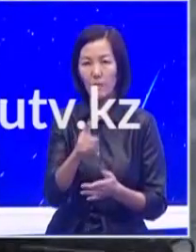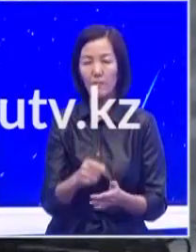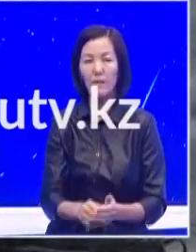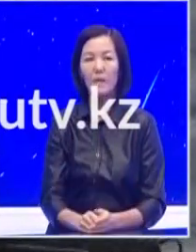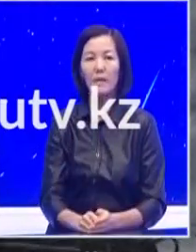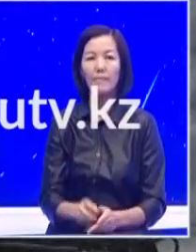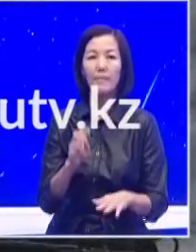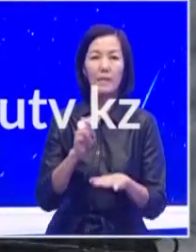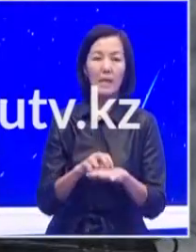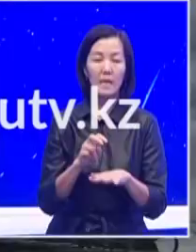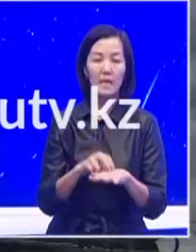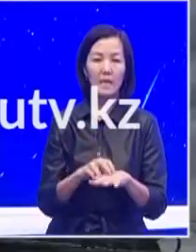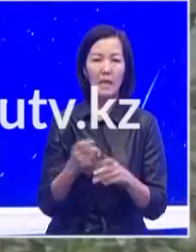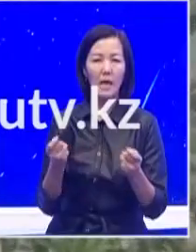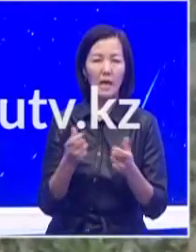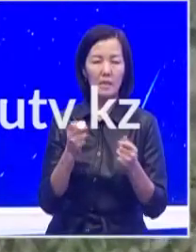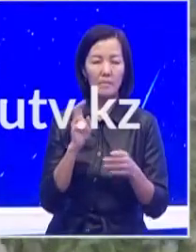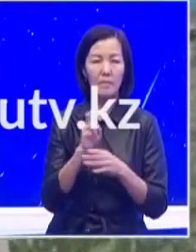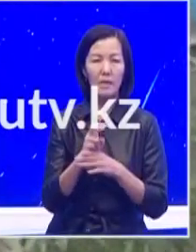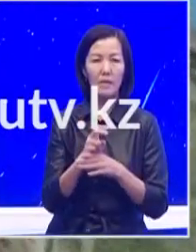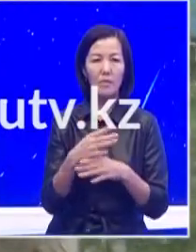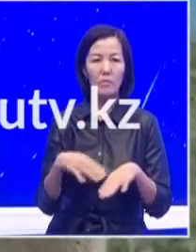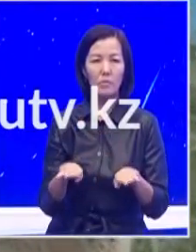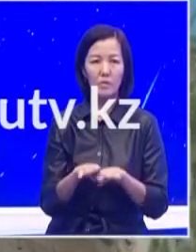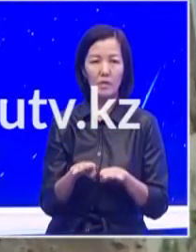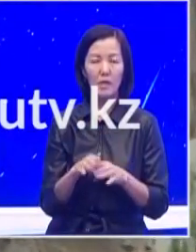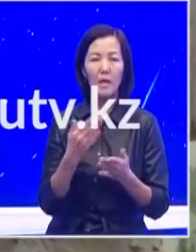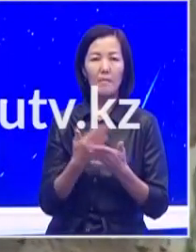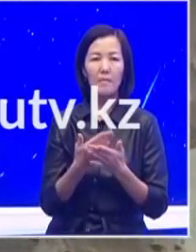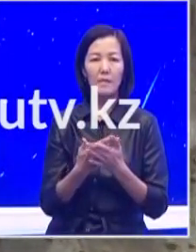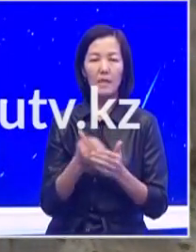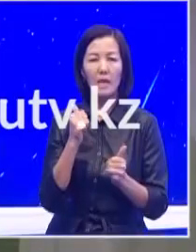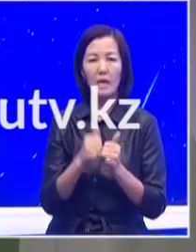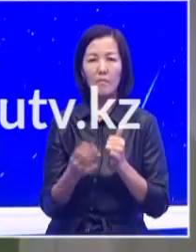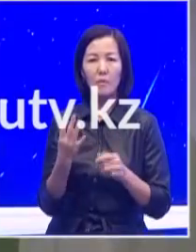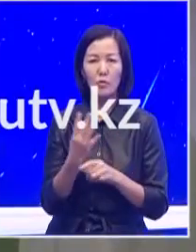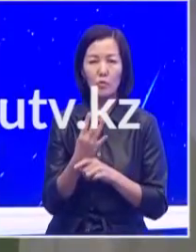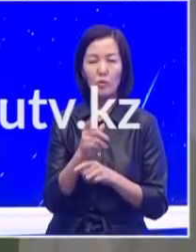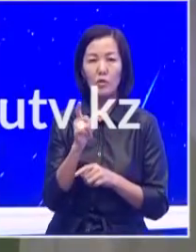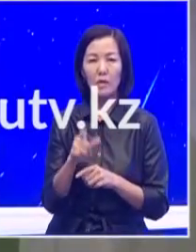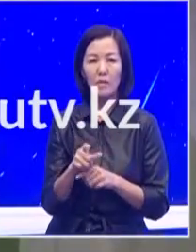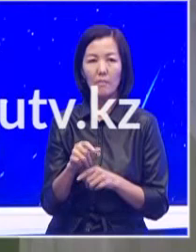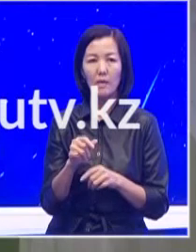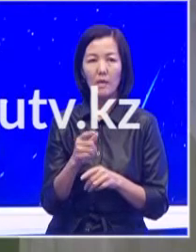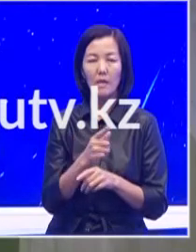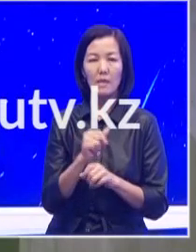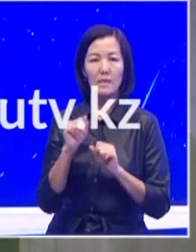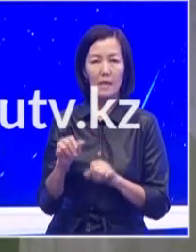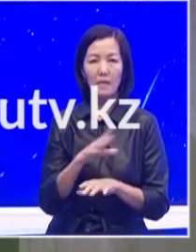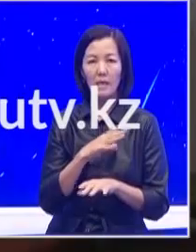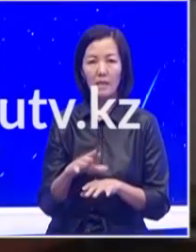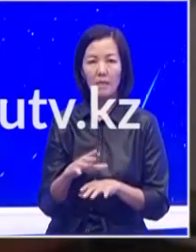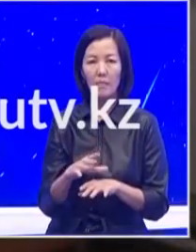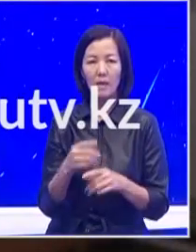дәрігерлерге сирек қараламын дейді. Ол секілді адамдар аз емес. Мысалы, әрбір төртінші жетісулық сақтандырылмаған. Себебі